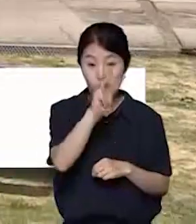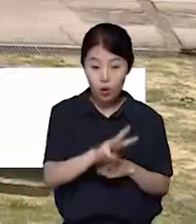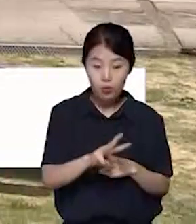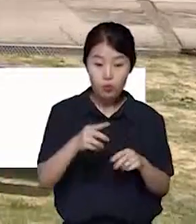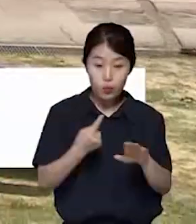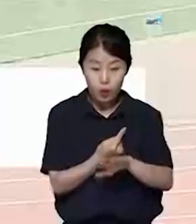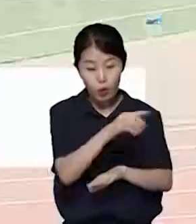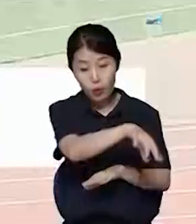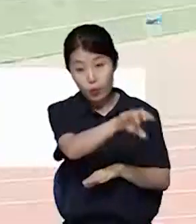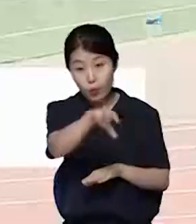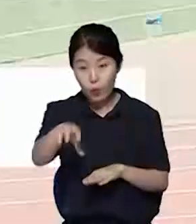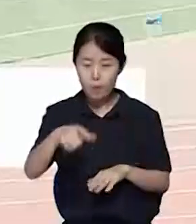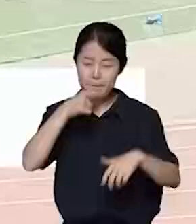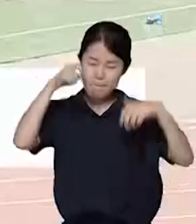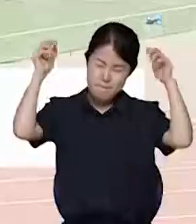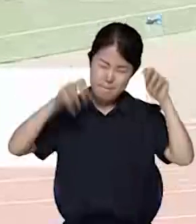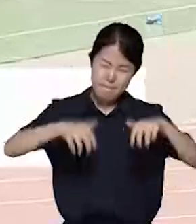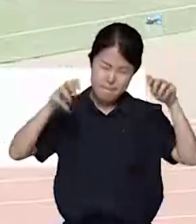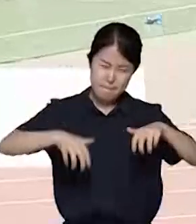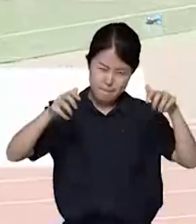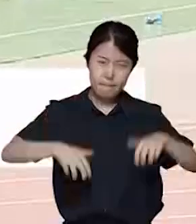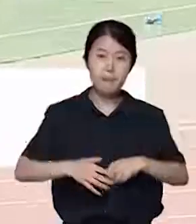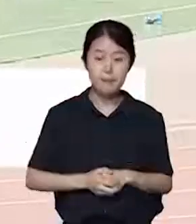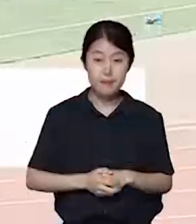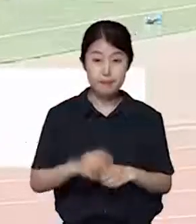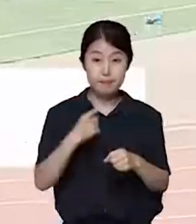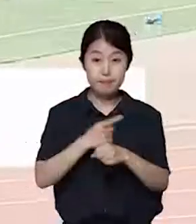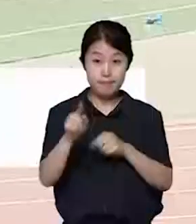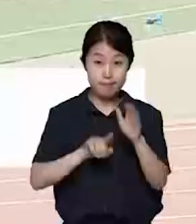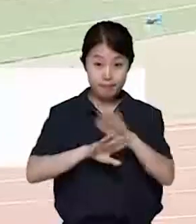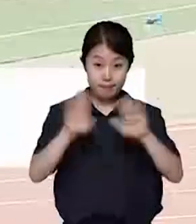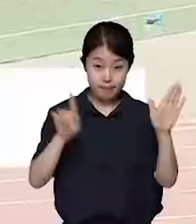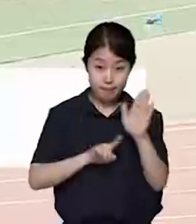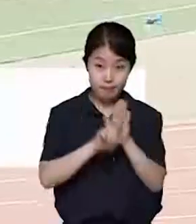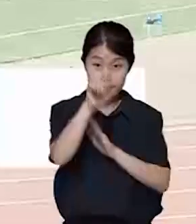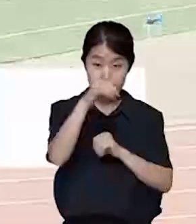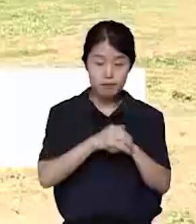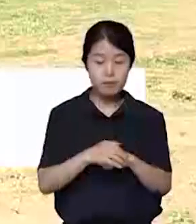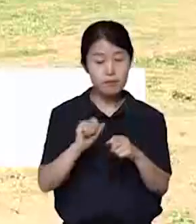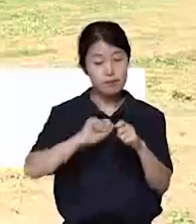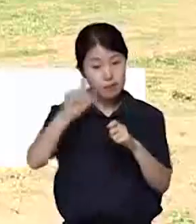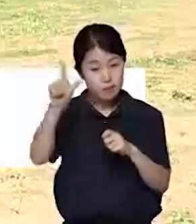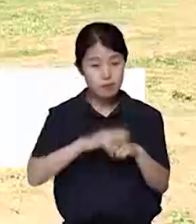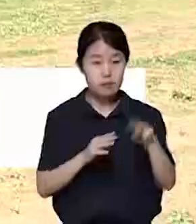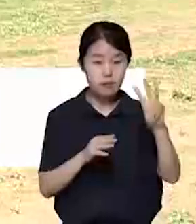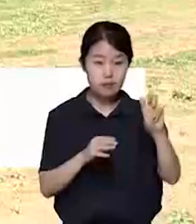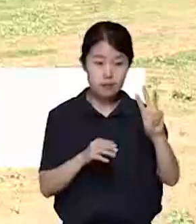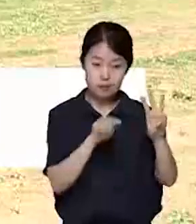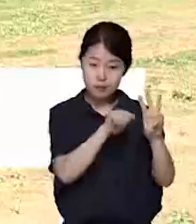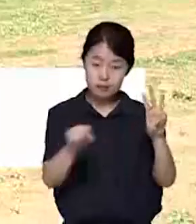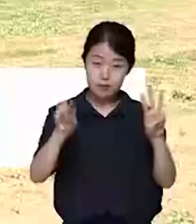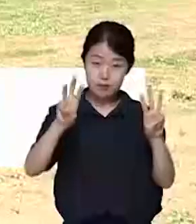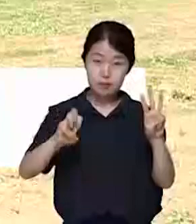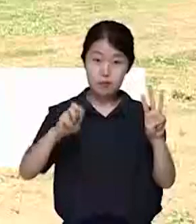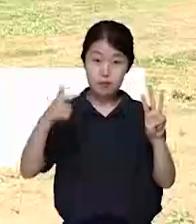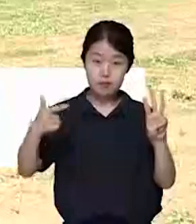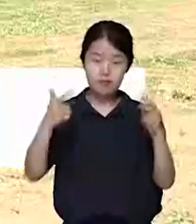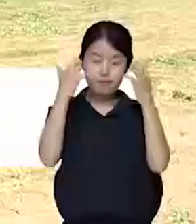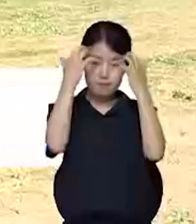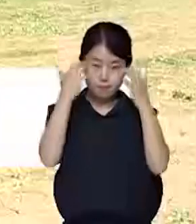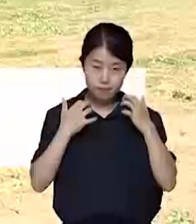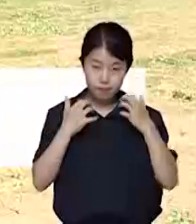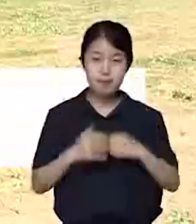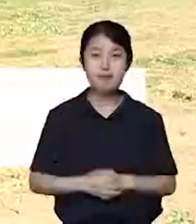일부 지역에선 강한 소나기가 내렸습니다. 내일 낮 기온도 대부분 지역이 33도에서 36도 분포를 보이며